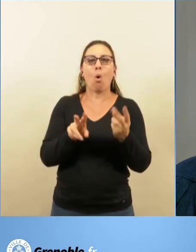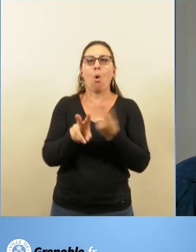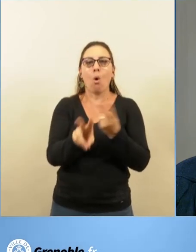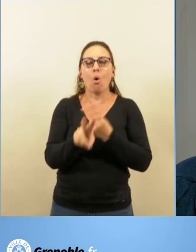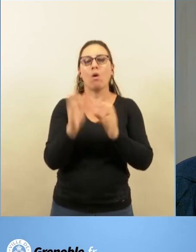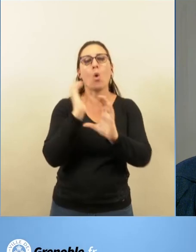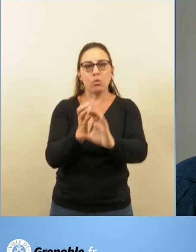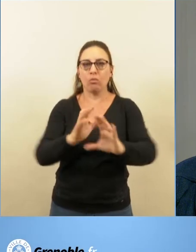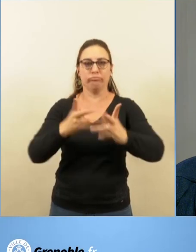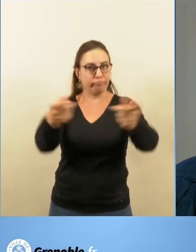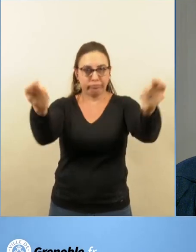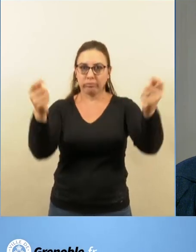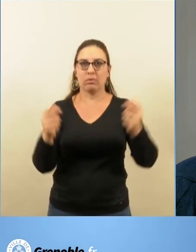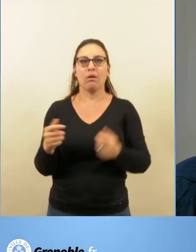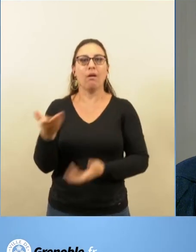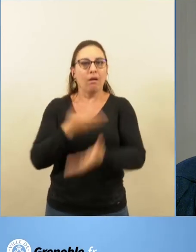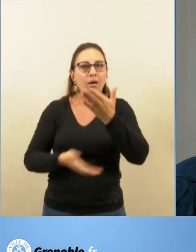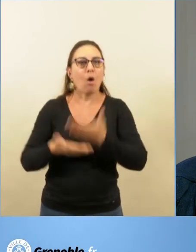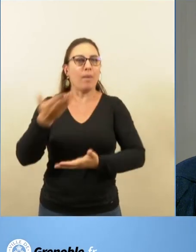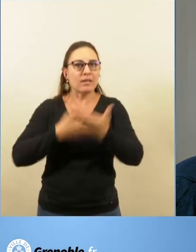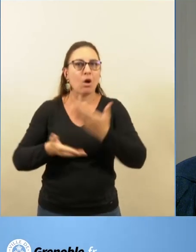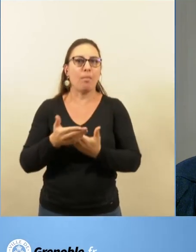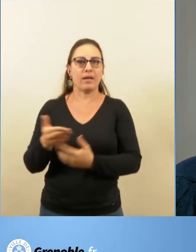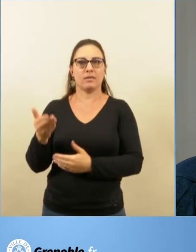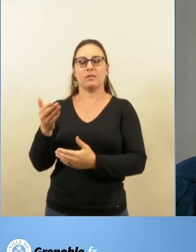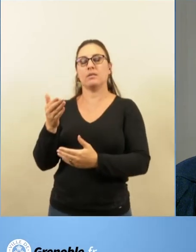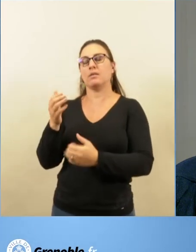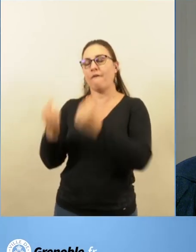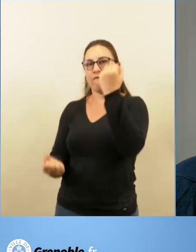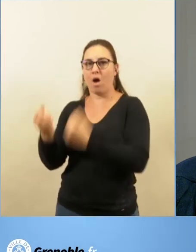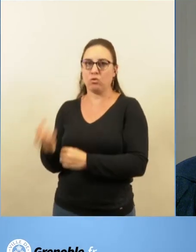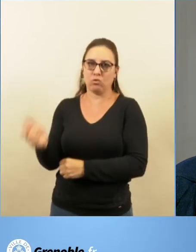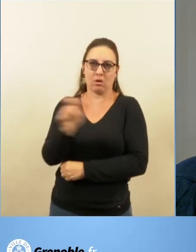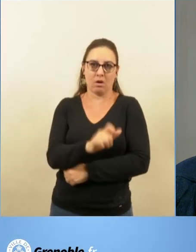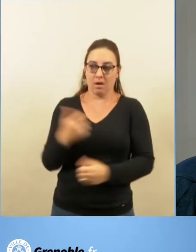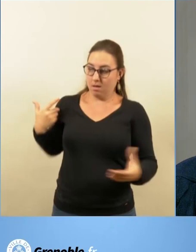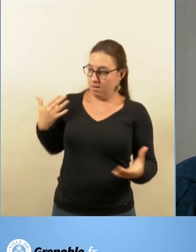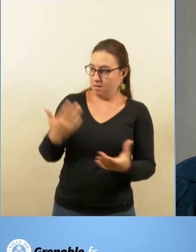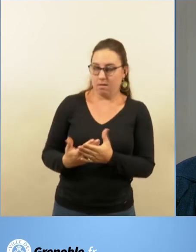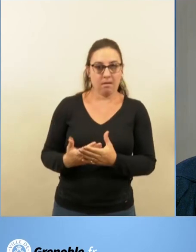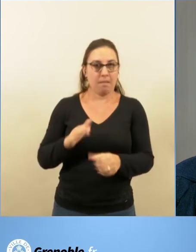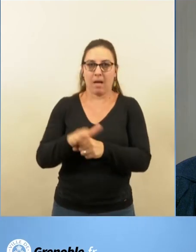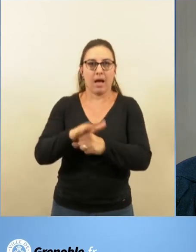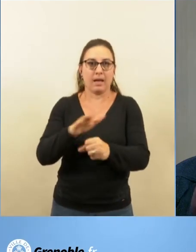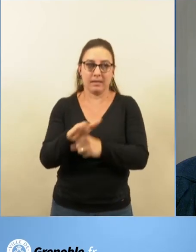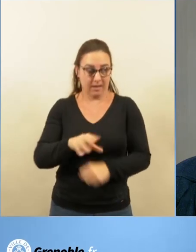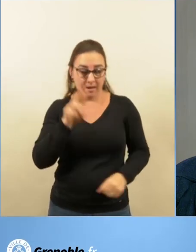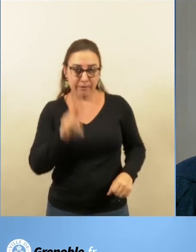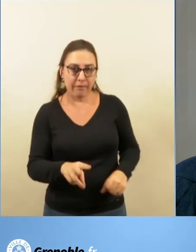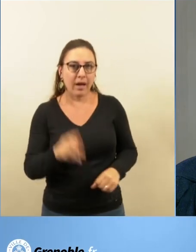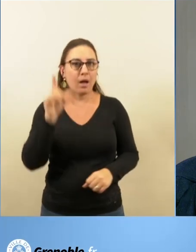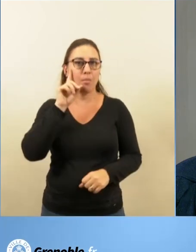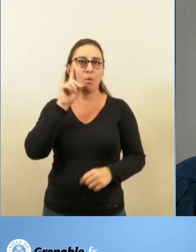les alternatives à la voiture n'ont pas été suffisamment soutenus ces trois dernières années et il faut avoir le coeur bien accroché pour prétendre le contraire ce que nous